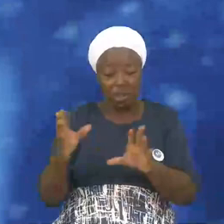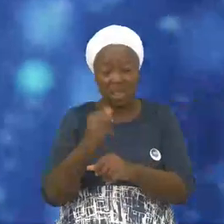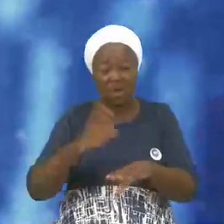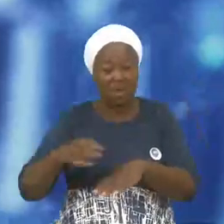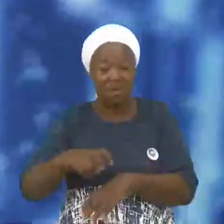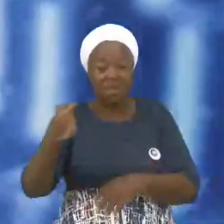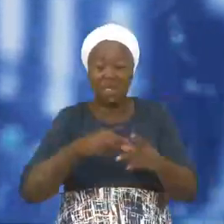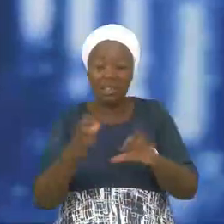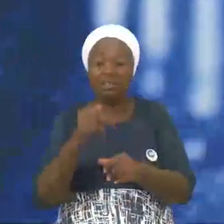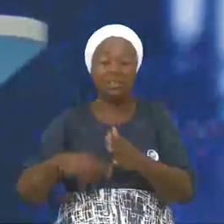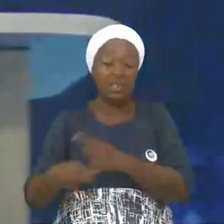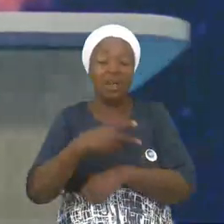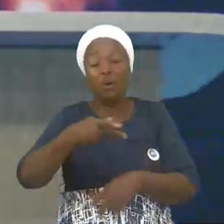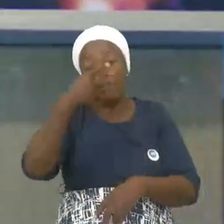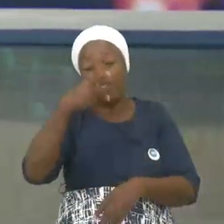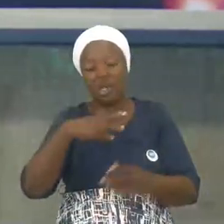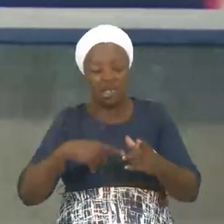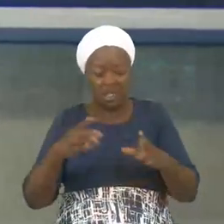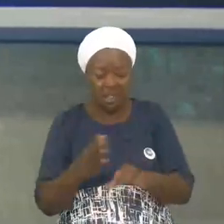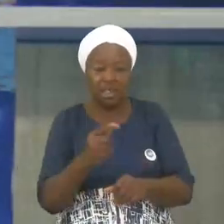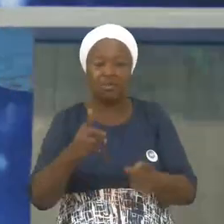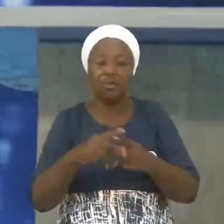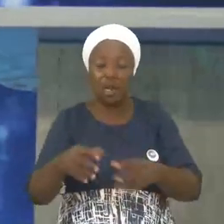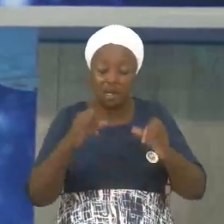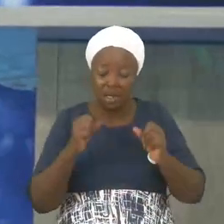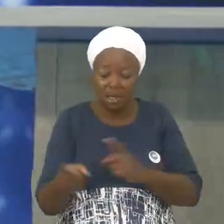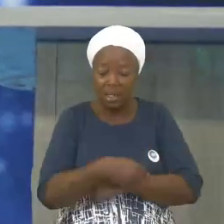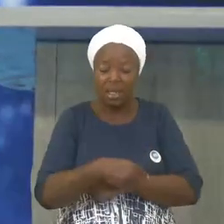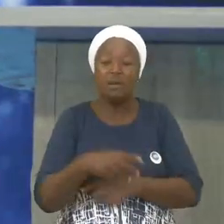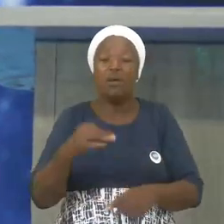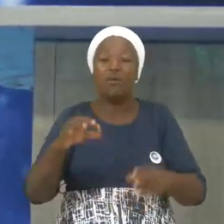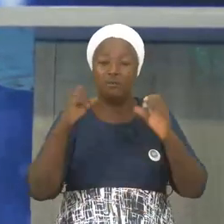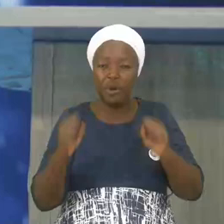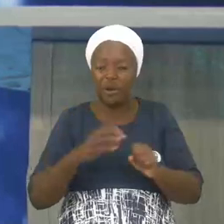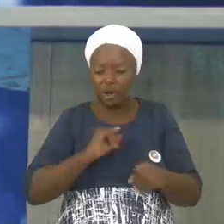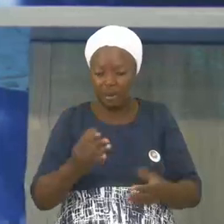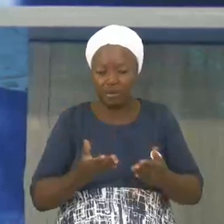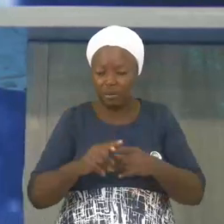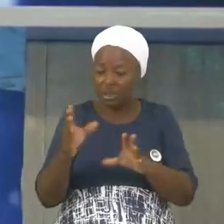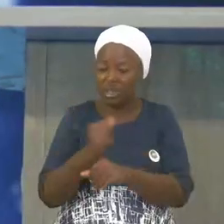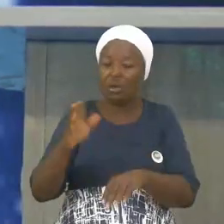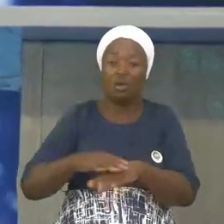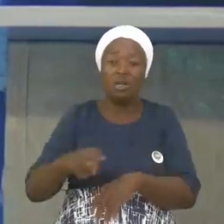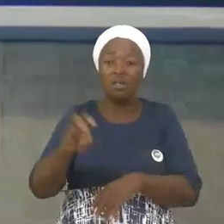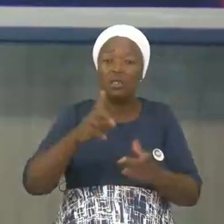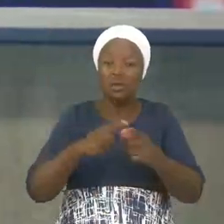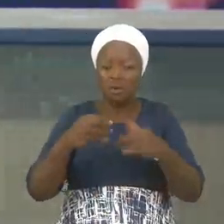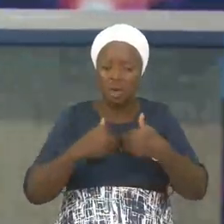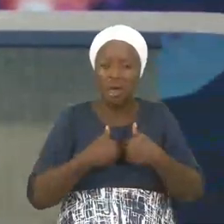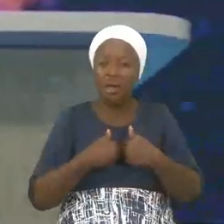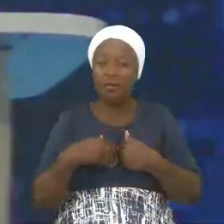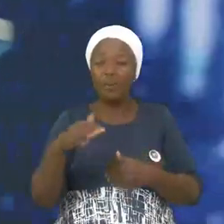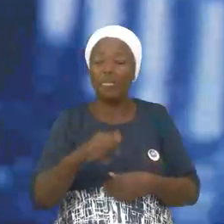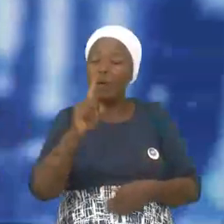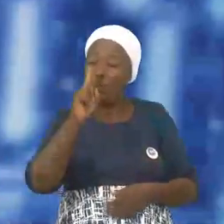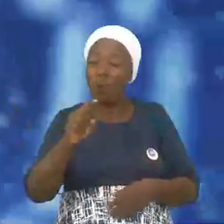t'emmener dans un voyage et t'amener au jour de la Pentecôte. Je veux te mettre en voyage et t'amener au jour de la puissance. Je veux t'amener